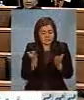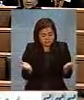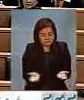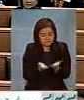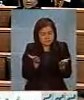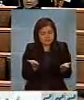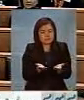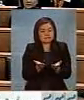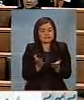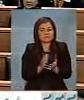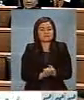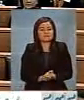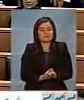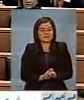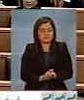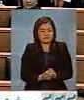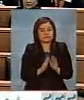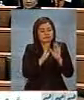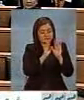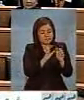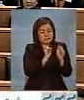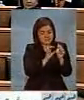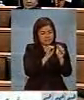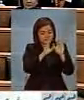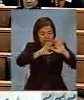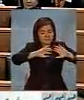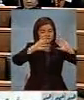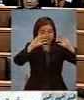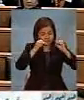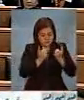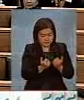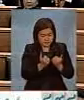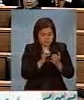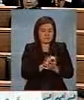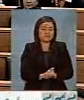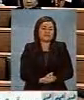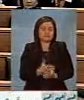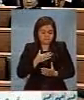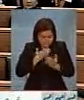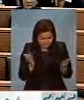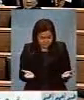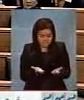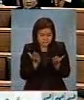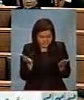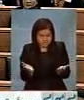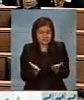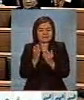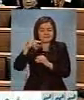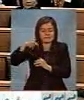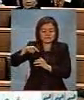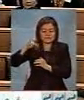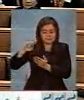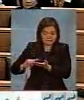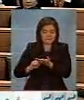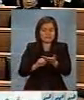ทีนี้มาประเด็นข้อสังเกตที่จะฝากไปยังรัฐบาลได้แสดงความเห็นสนับสนุนร่างพระราชบัญญัติฉบับนี้มาหลายประเ